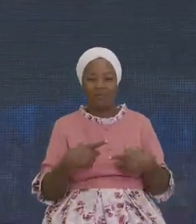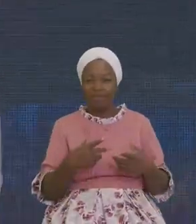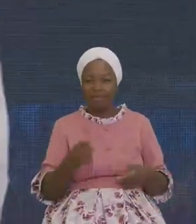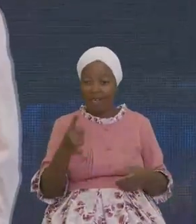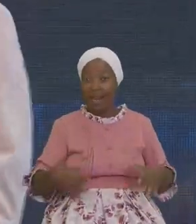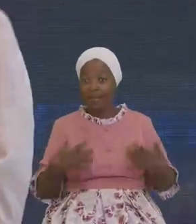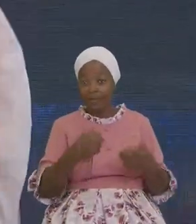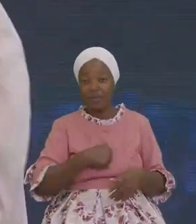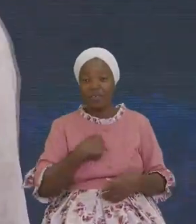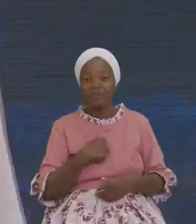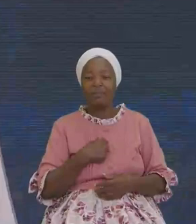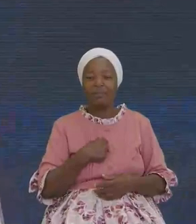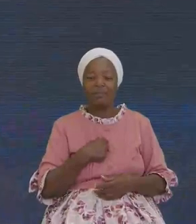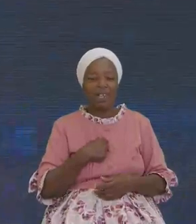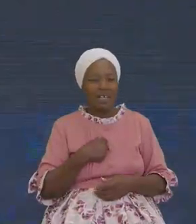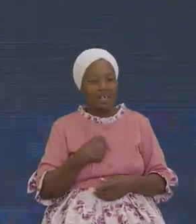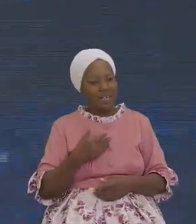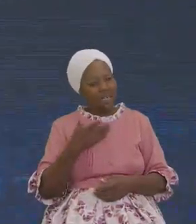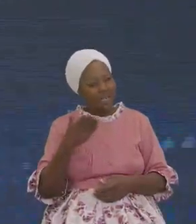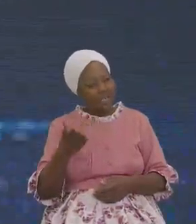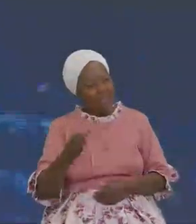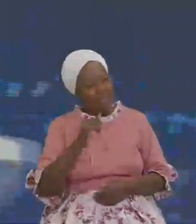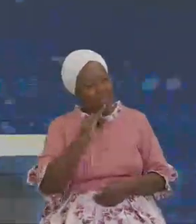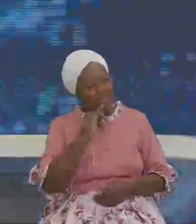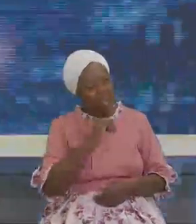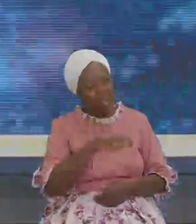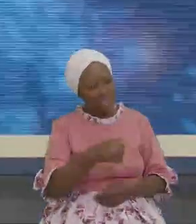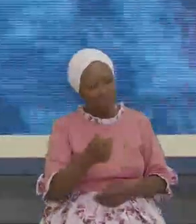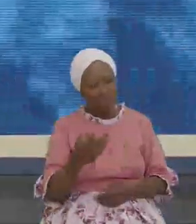qui n'a pas la liberté, qui n'a pas la vie.